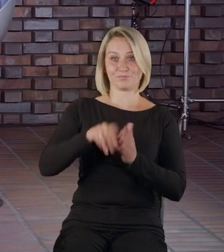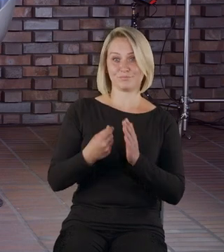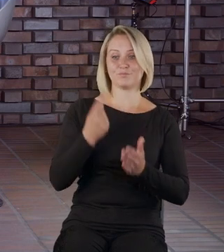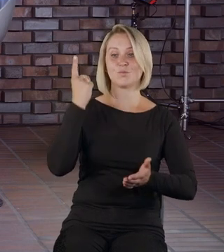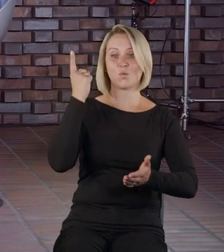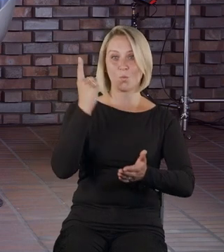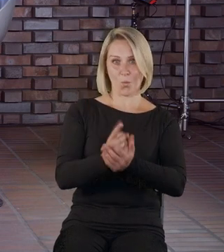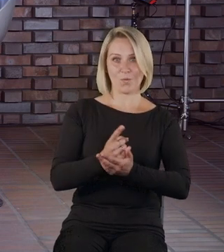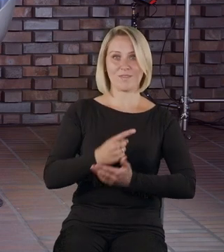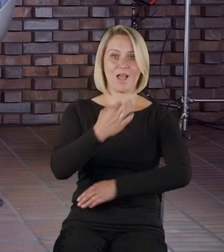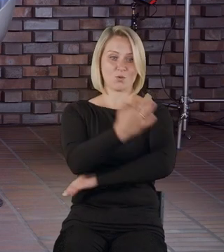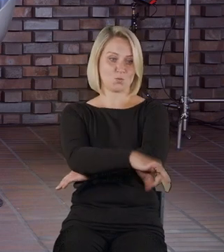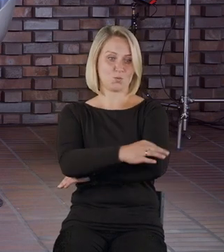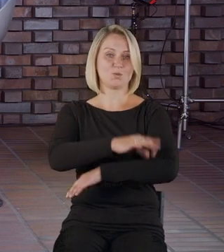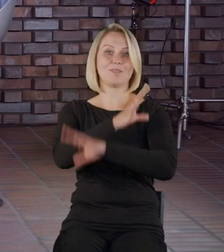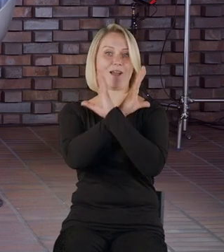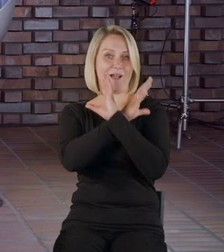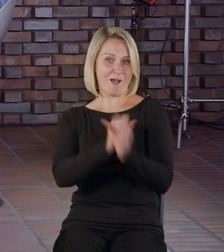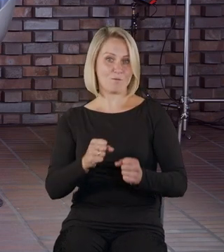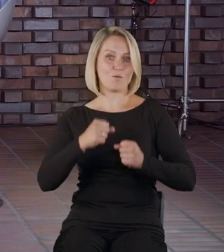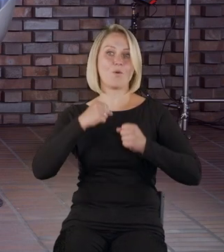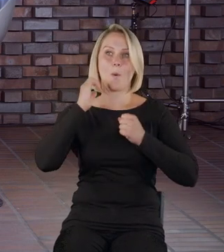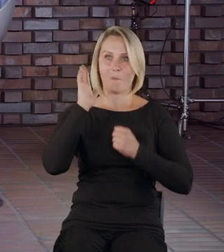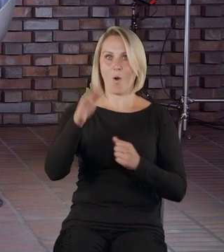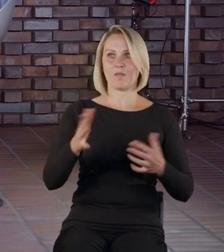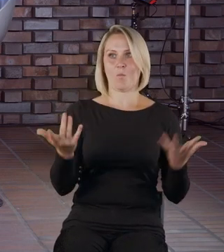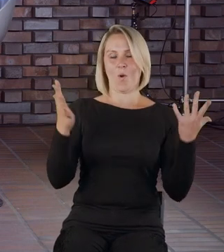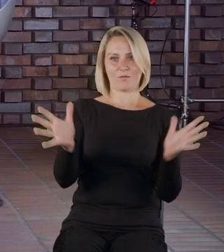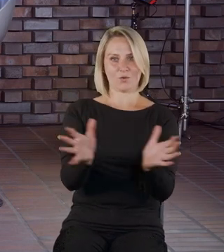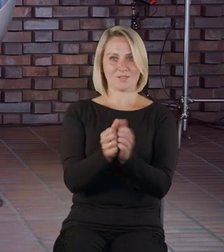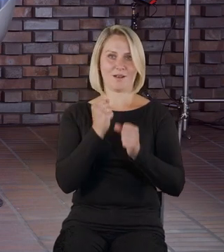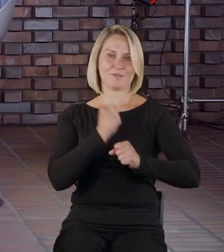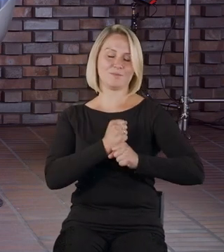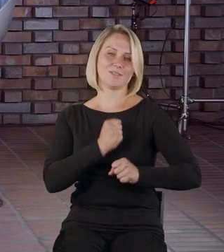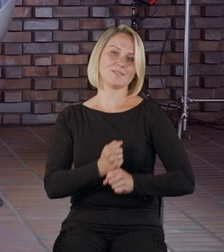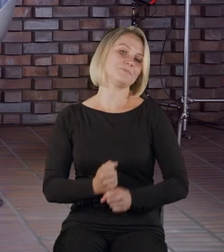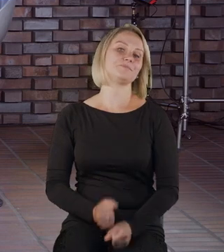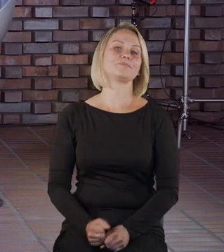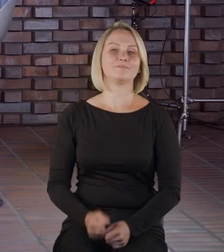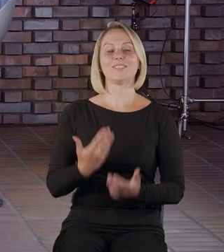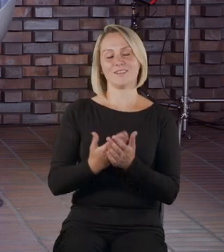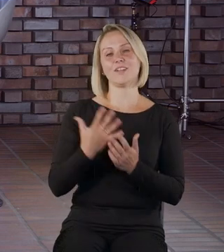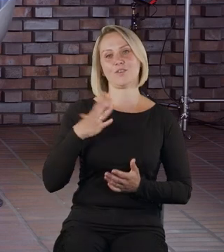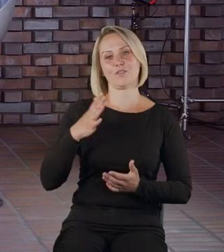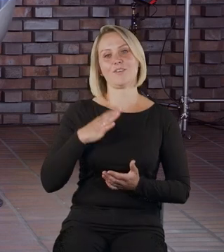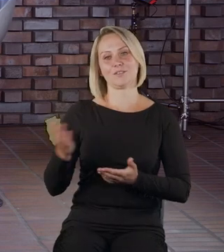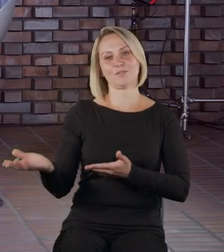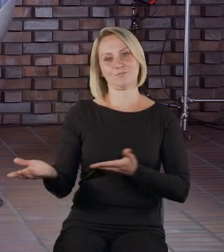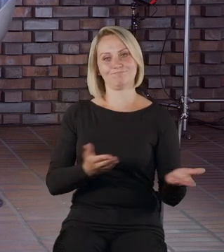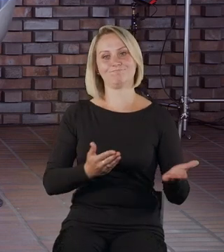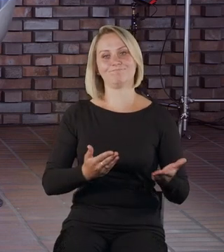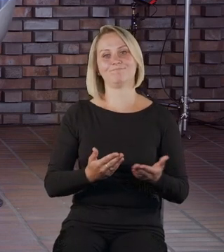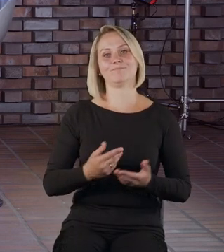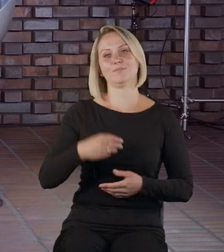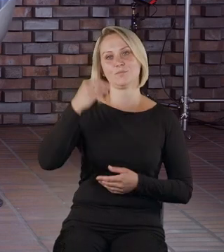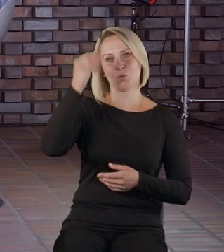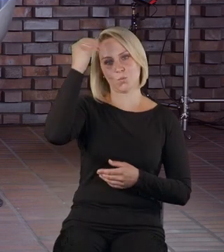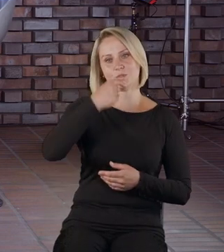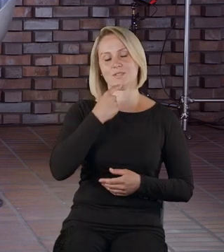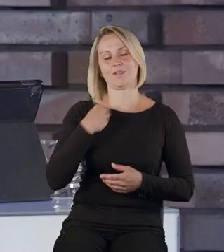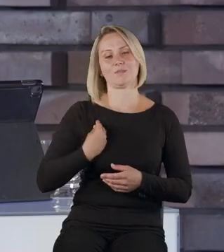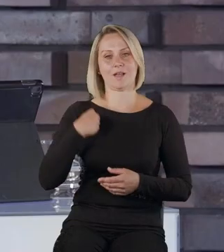takie kompetencje, które pozwolą później bardzo prosto znaleźć pracę swoich marzeń. Także bardzo serdecznie zachęcam do podejmowania właśnie takich